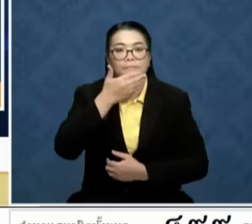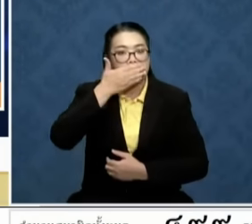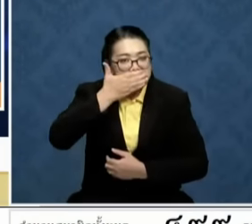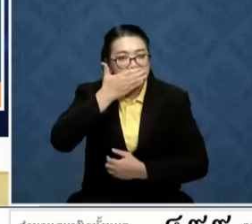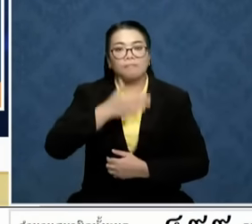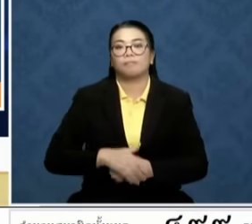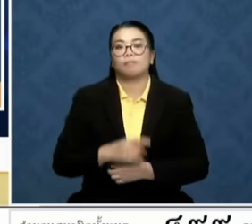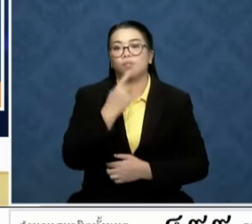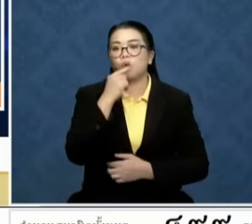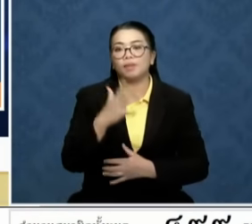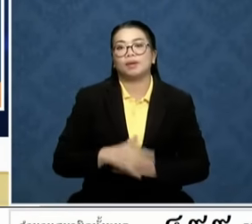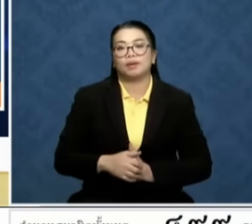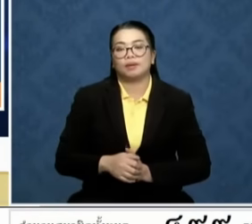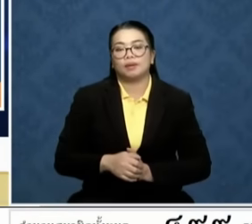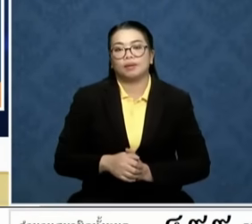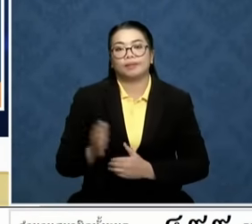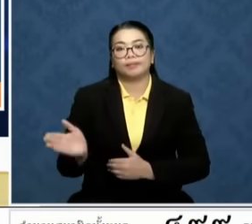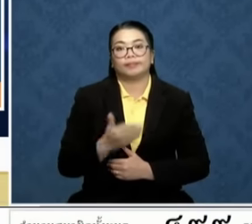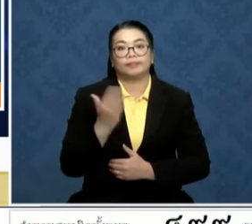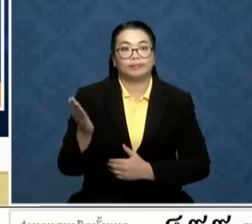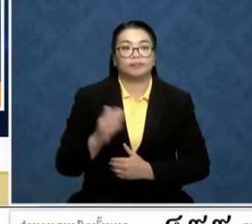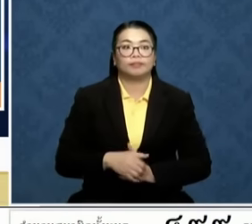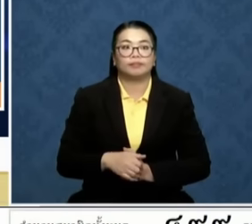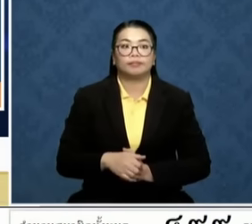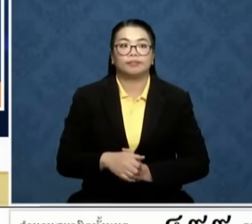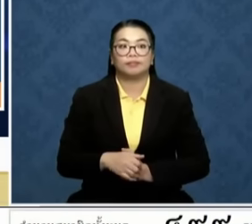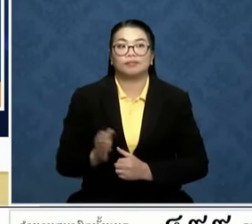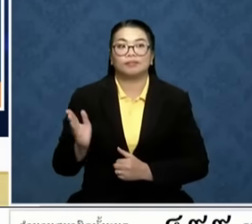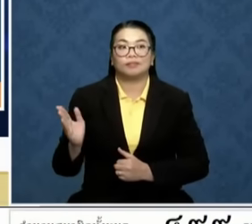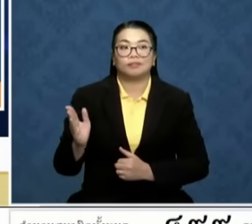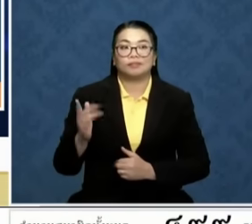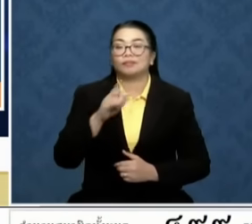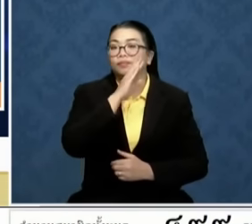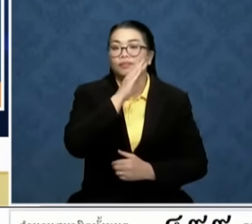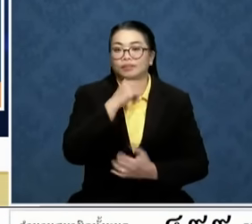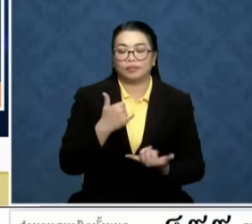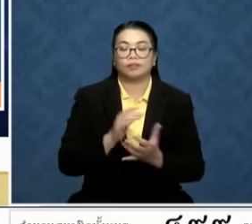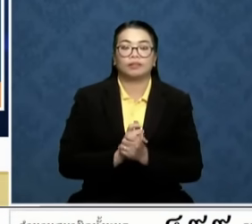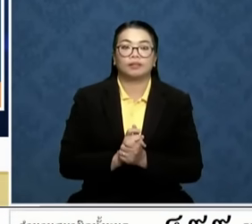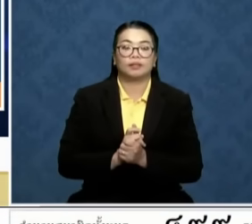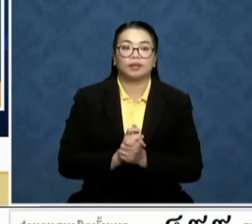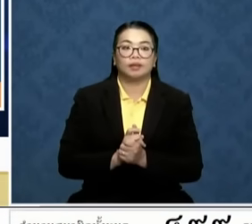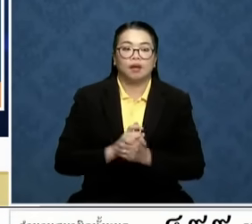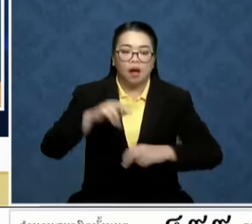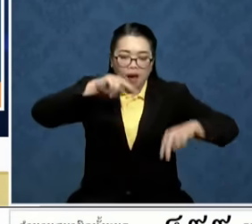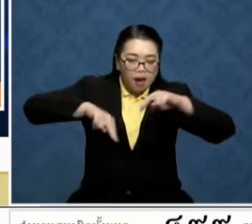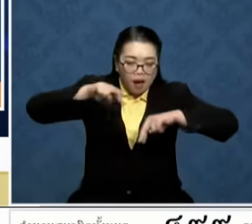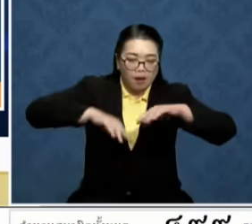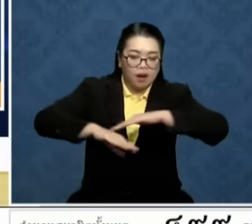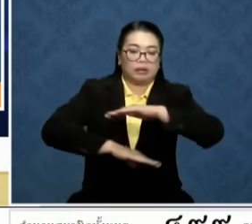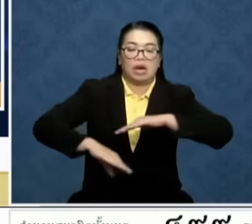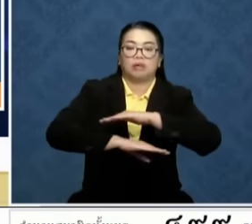เดียวสไลด์ถัดไปครับถึงแม้ว่าเราจะไม่สามารถหาหลัก